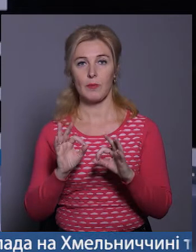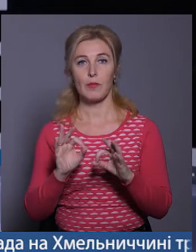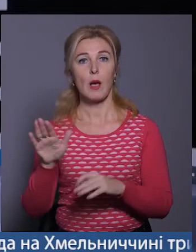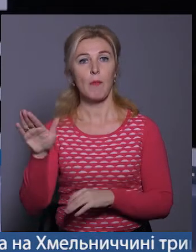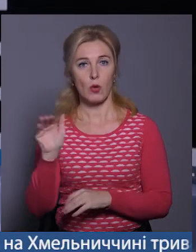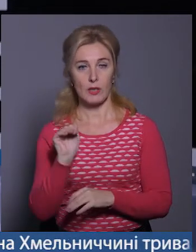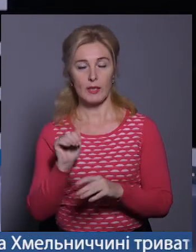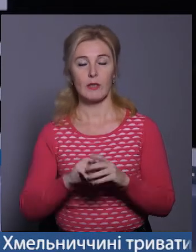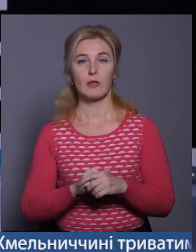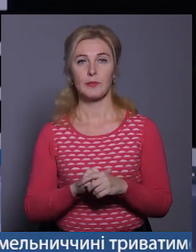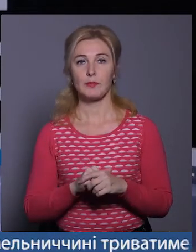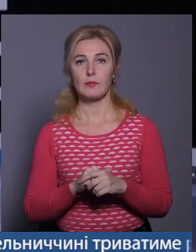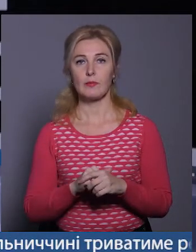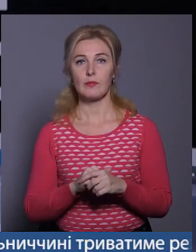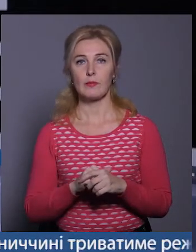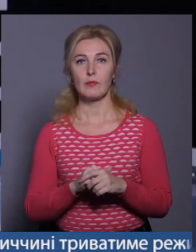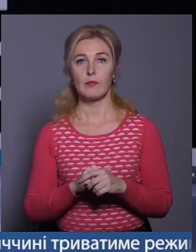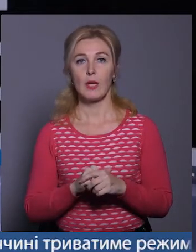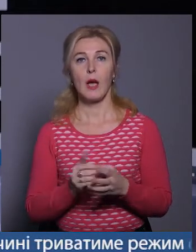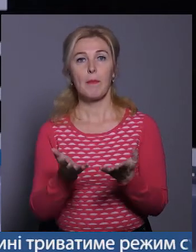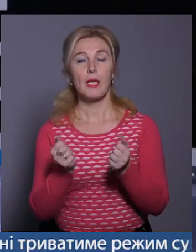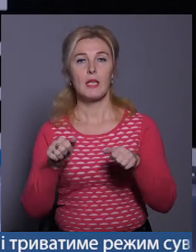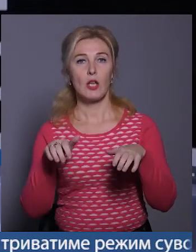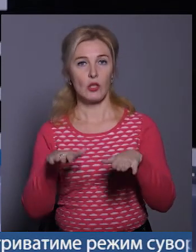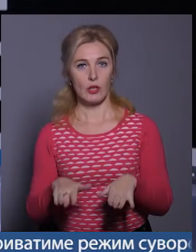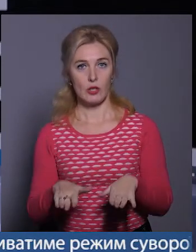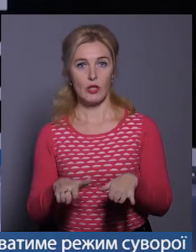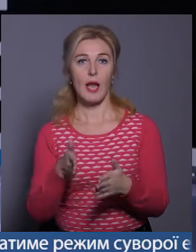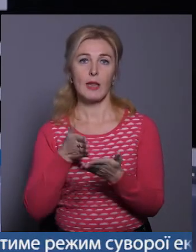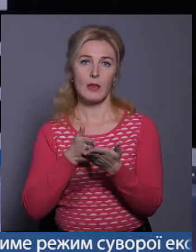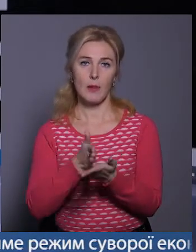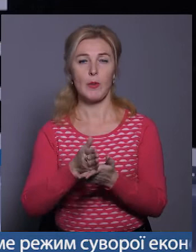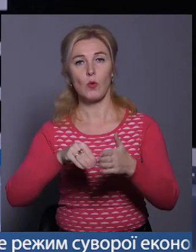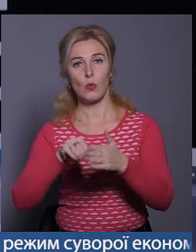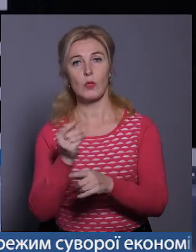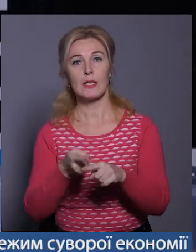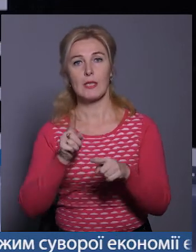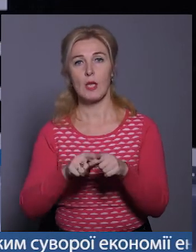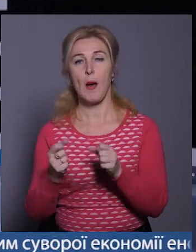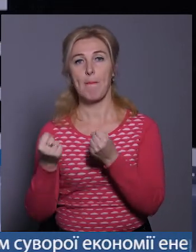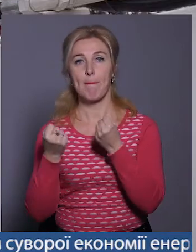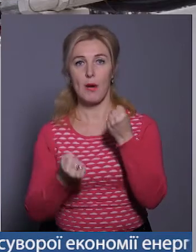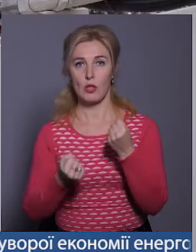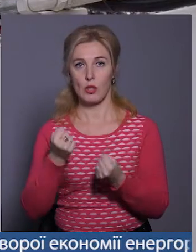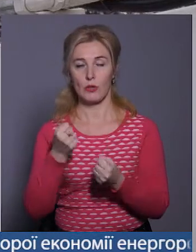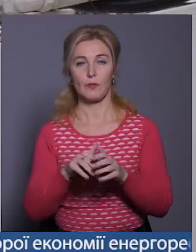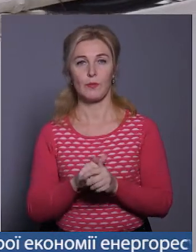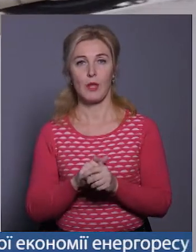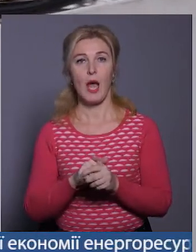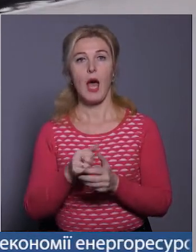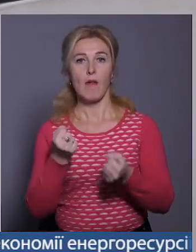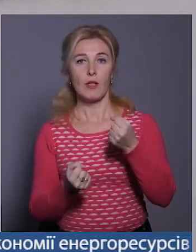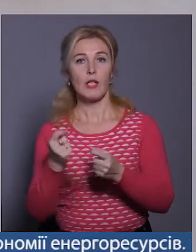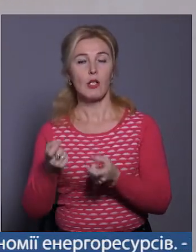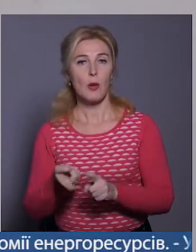кредитах і лізингах, комунальне підприємство прийняло рішення напряму закупити цей сміттєвоз. Відповідно, зараз він вже на підприємстві.